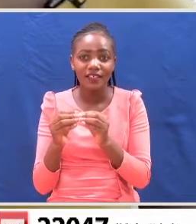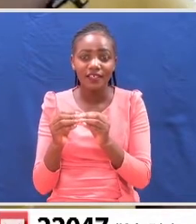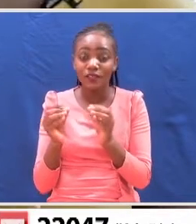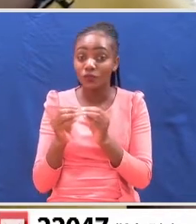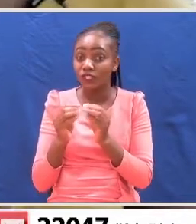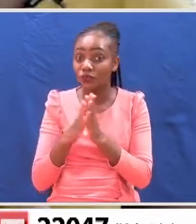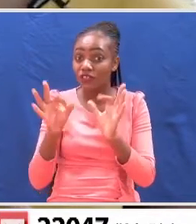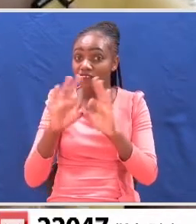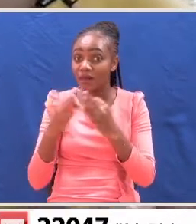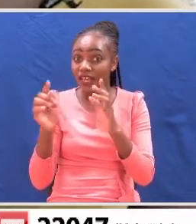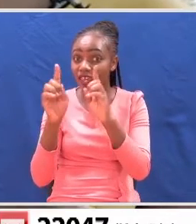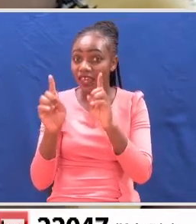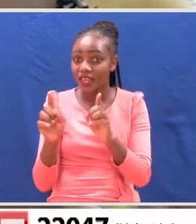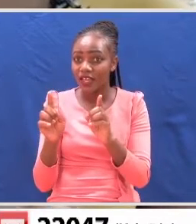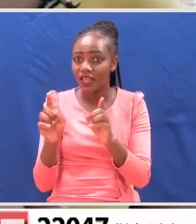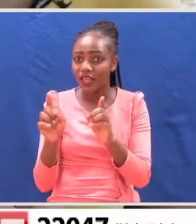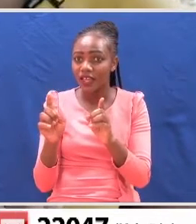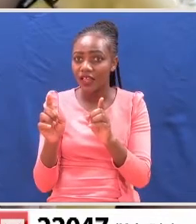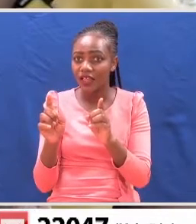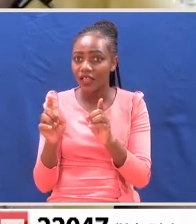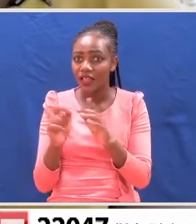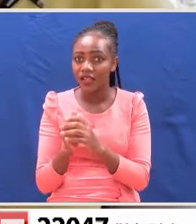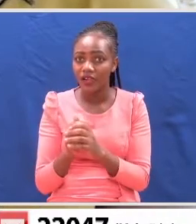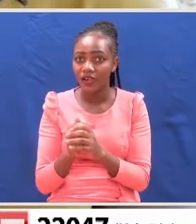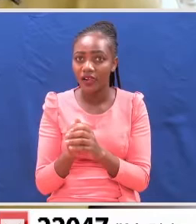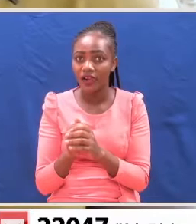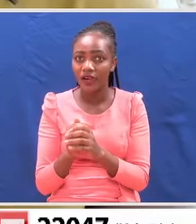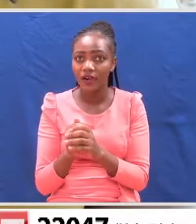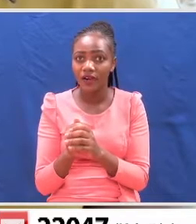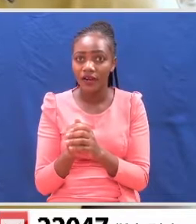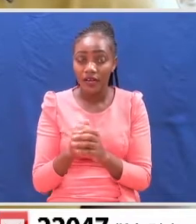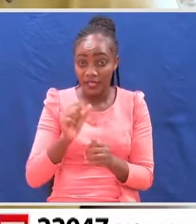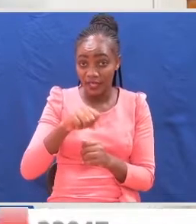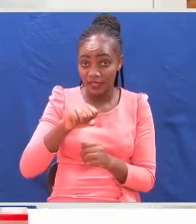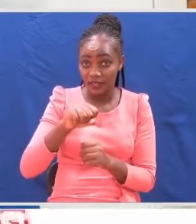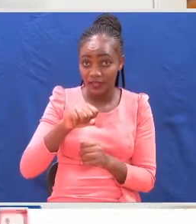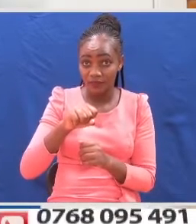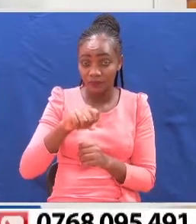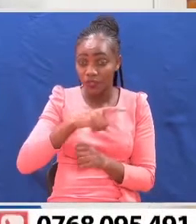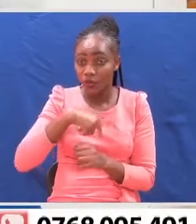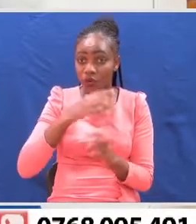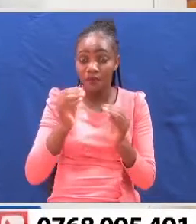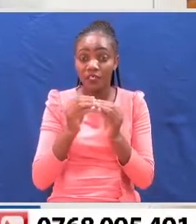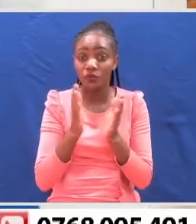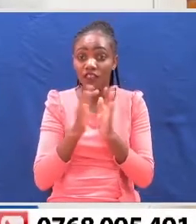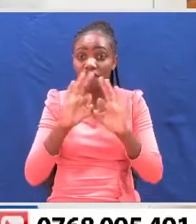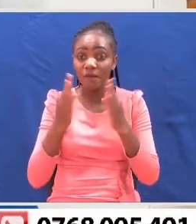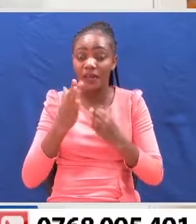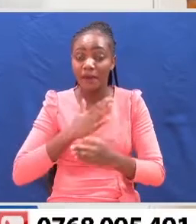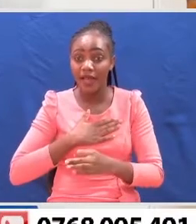na wakati na familia na kubalance vile vile Senate, imekuwa namna gani? Imekuwa tumekuwa tukikutana,